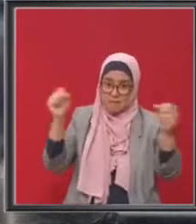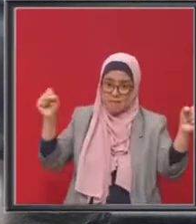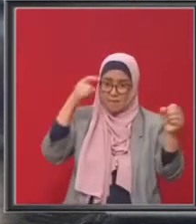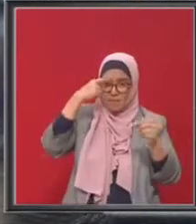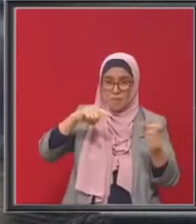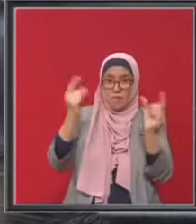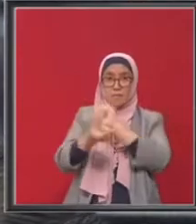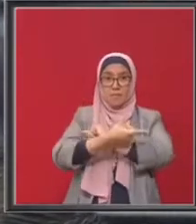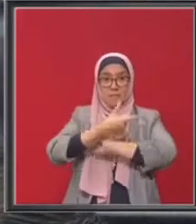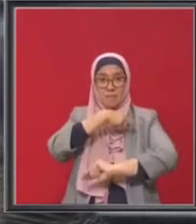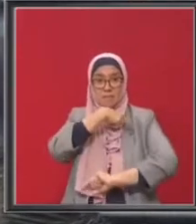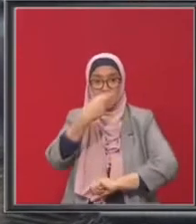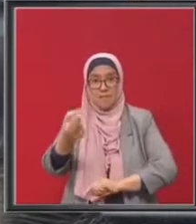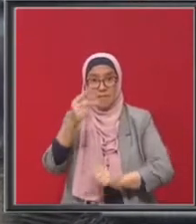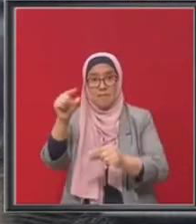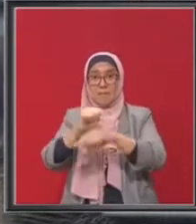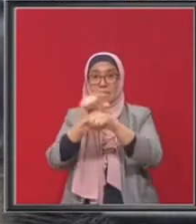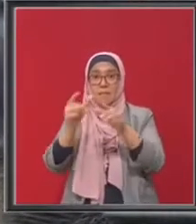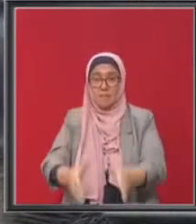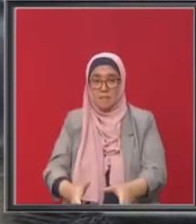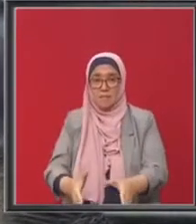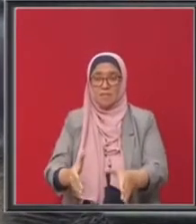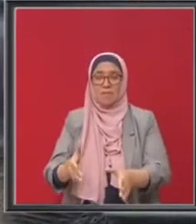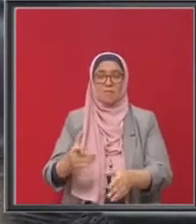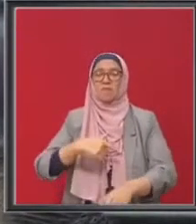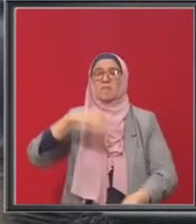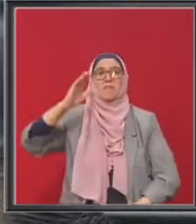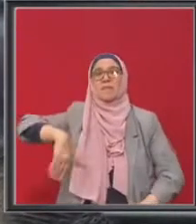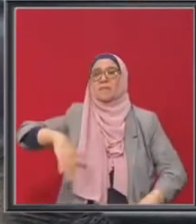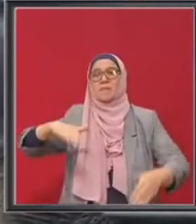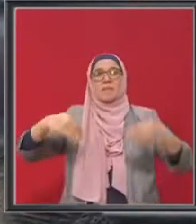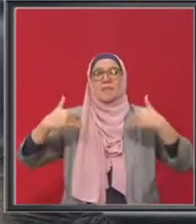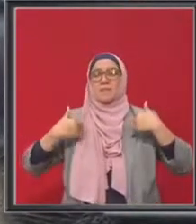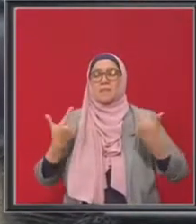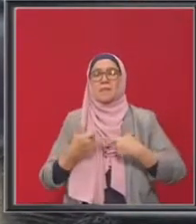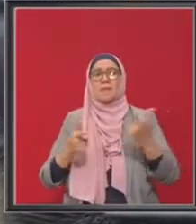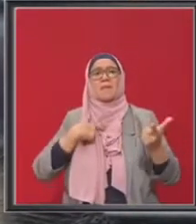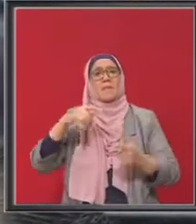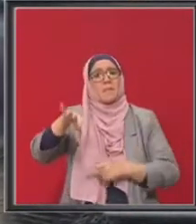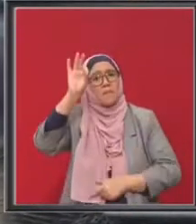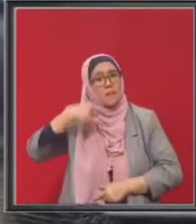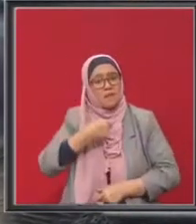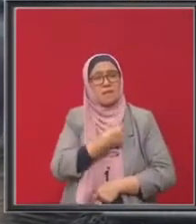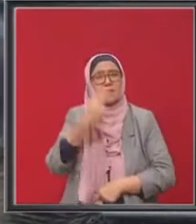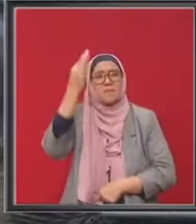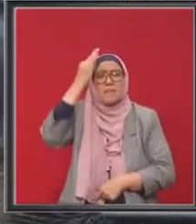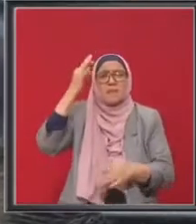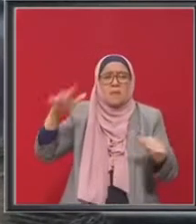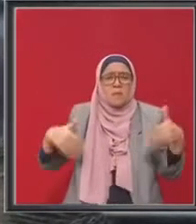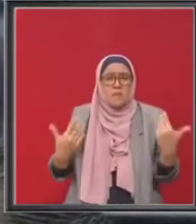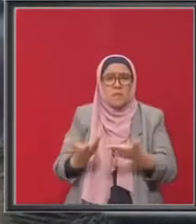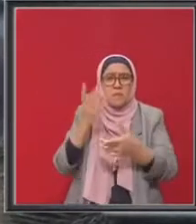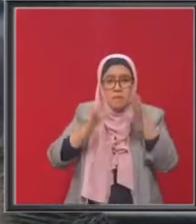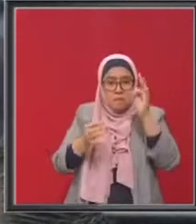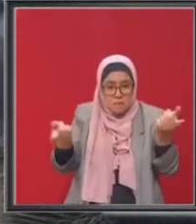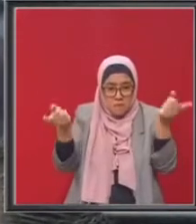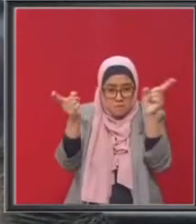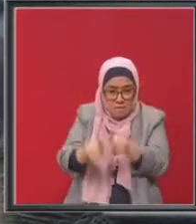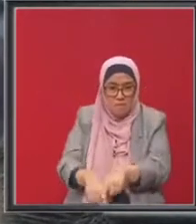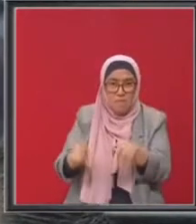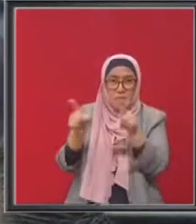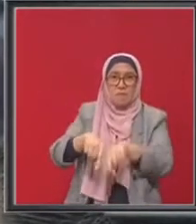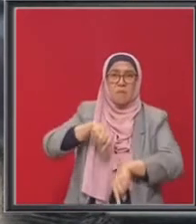ini tidak melibatkan ganti rugi kepada pengguna otentik kitab-kitab fiqih kita enak second kalau beku pencemaran pengguna tidak terhenti bakalae